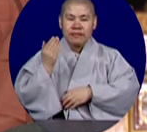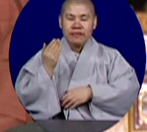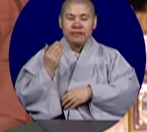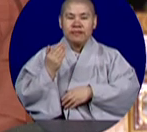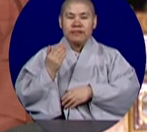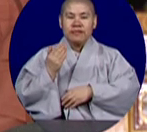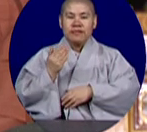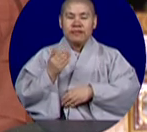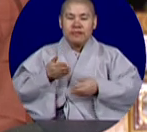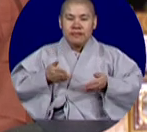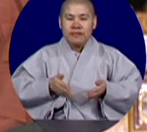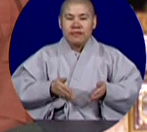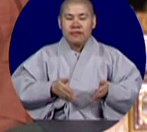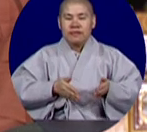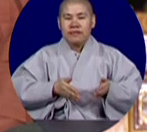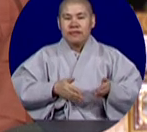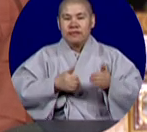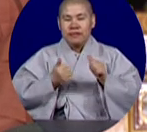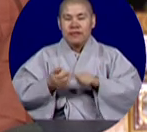이 생사 없는 해탈,